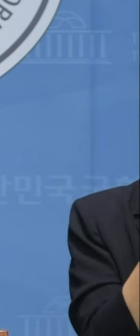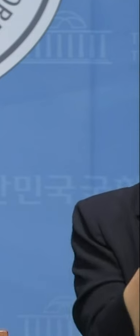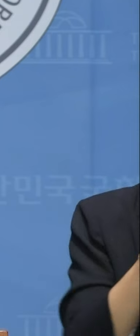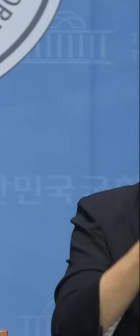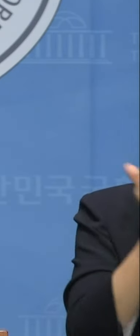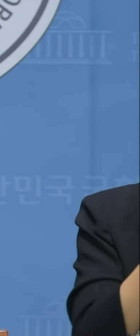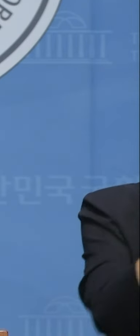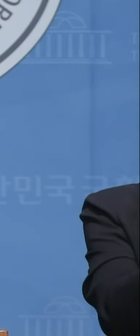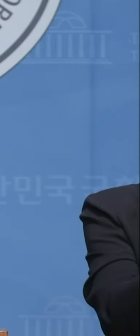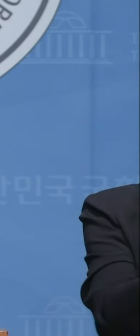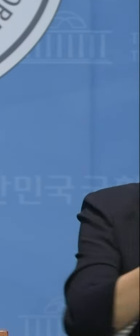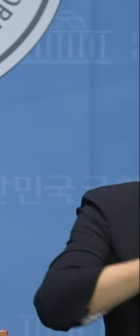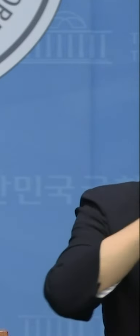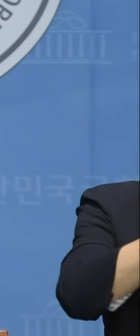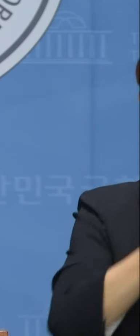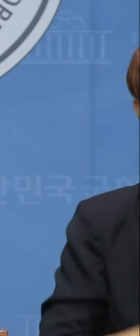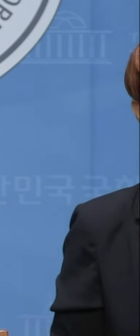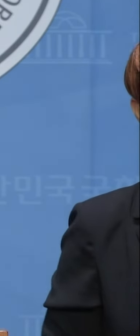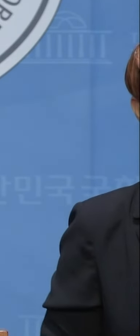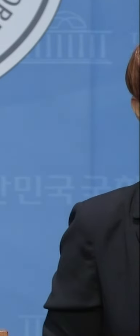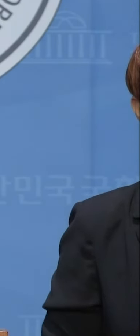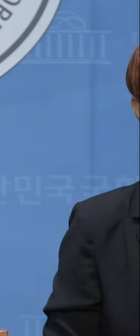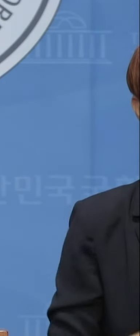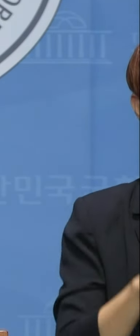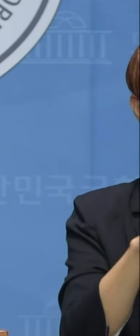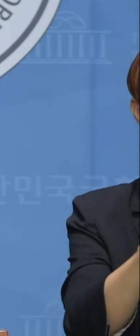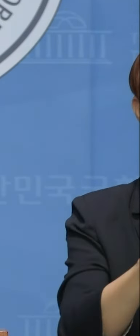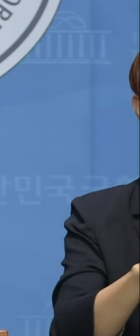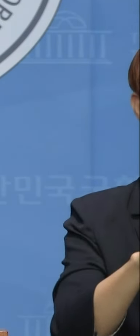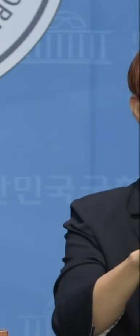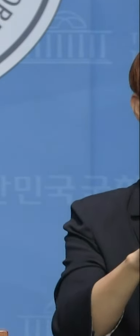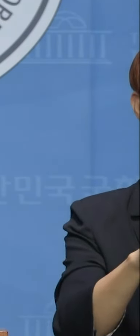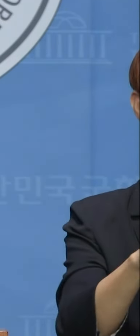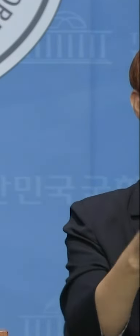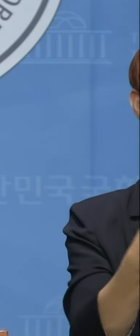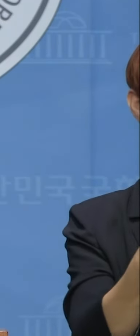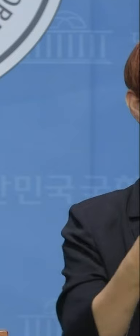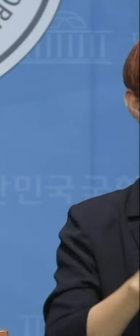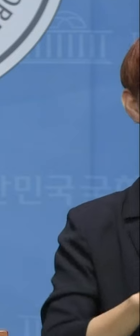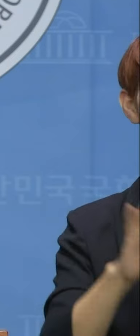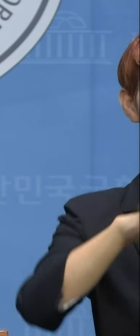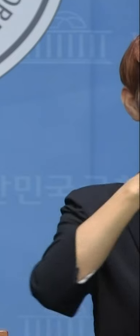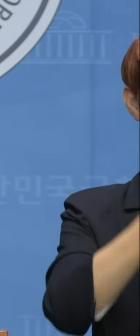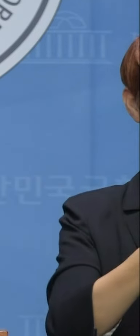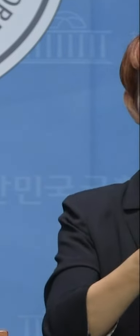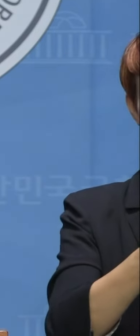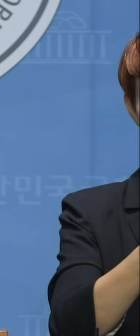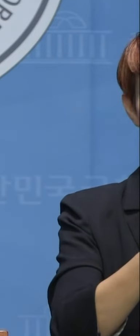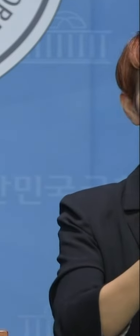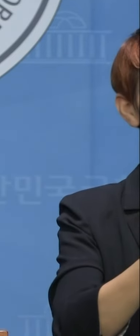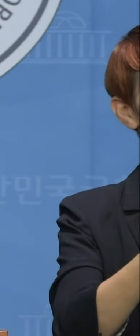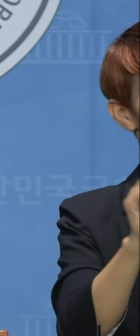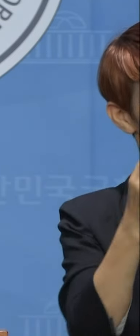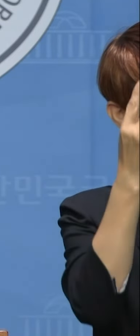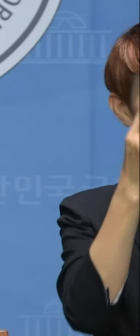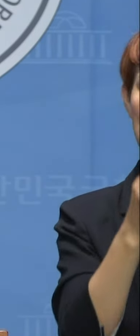윤석일 대통령은 줄곧 민정수석 씨를 제왕적 대통령의 주원인으로